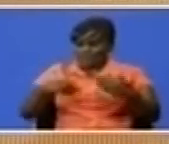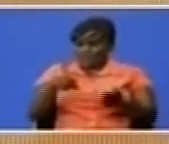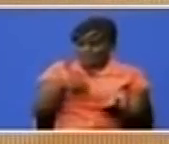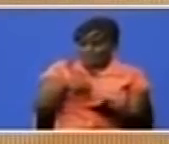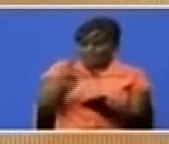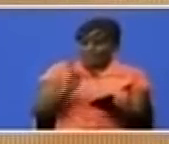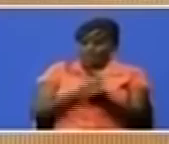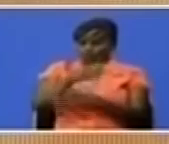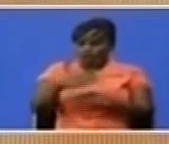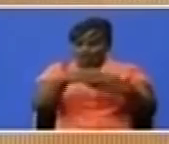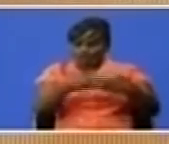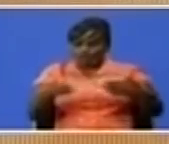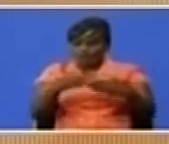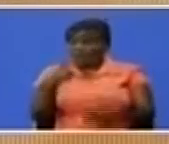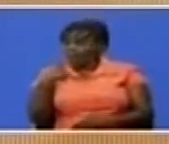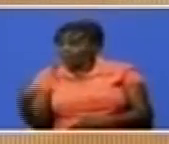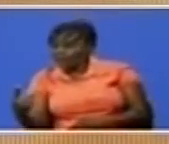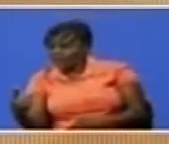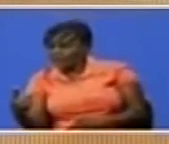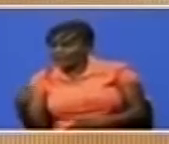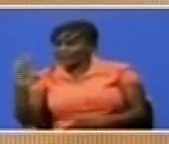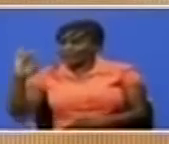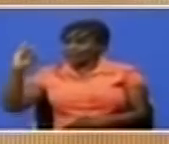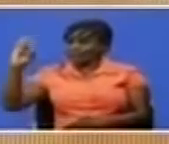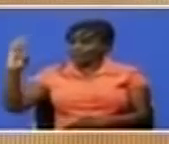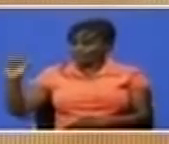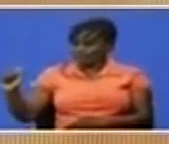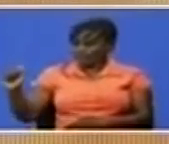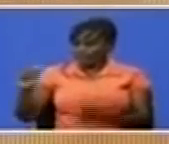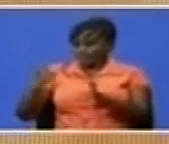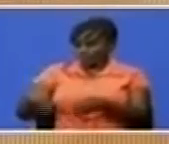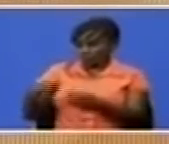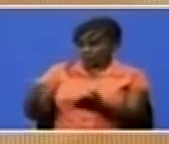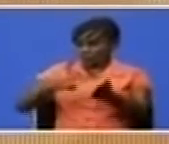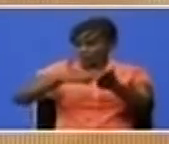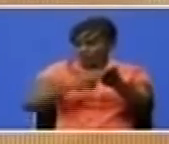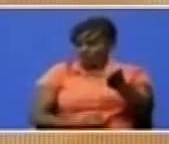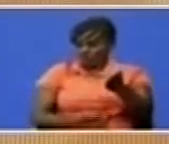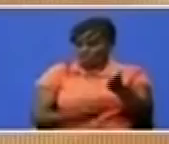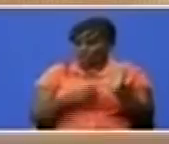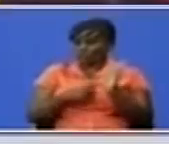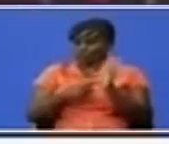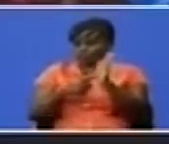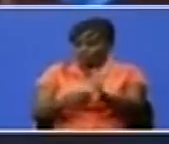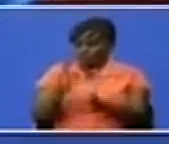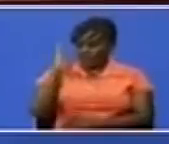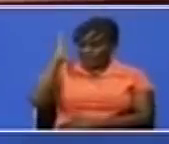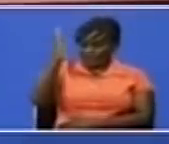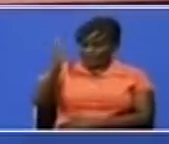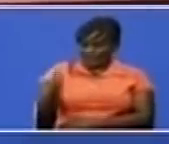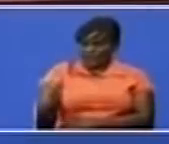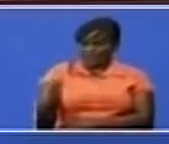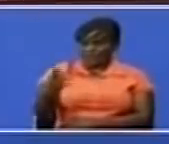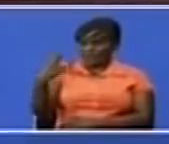ililipa zaidi ya dola milioni 100 kwa maafisa wa FIFA, huku kampuni hiyo ikisaka kandarasi ya kupeperusha mechi za moja kwa moja